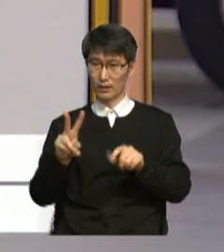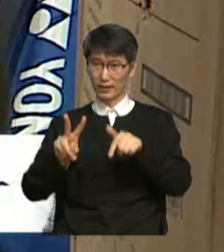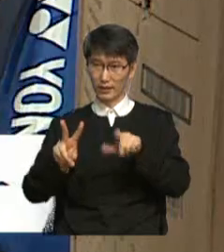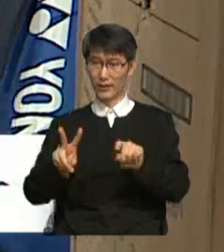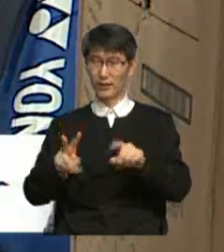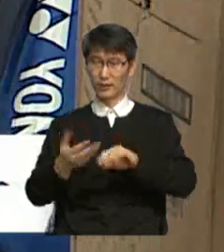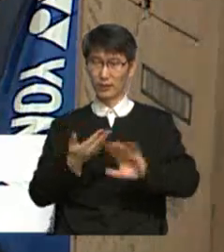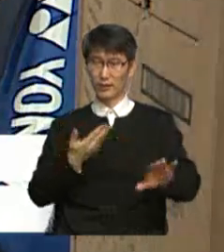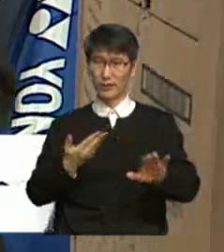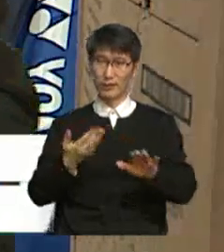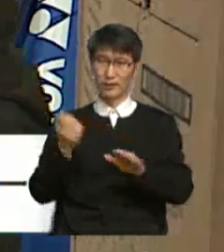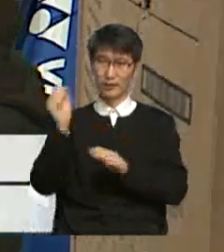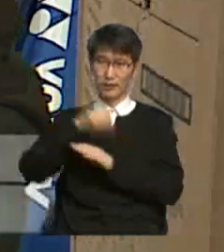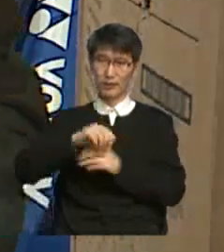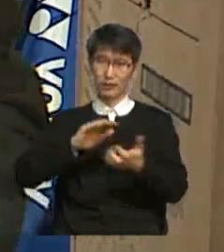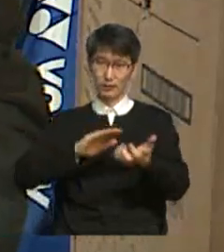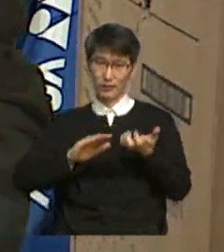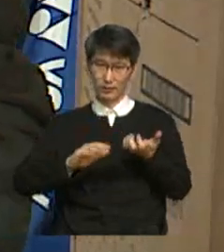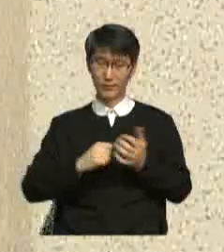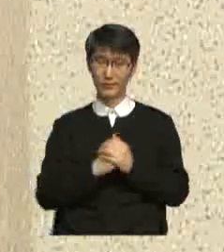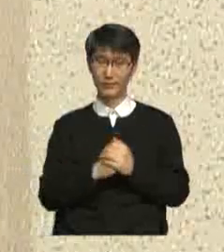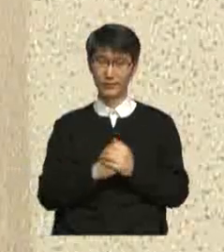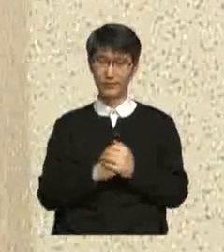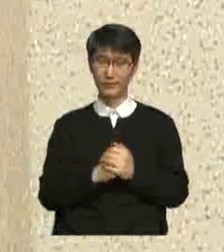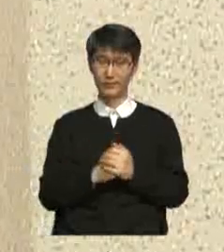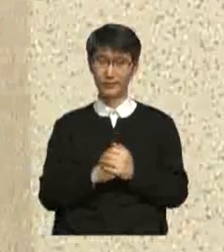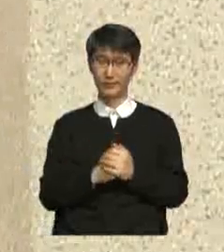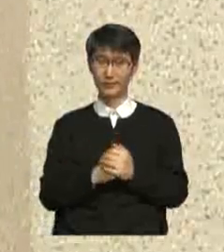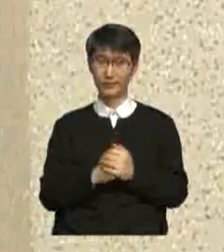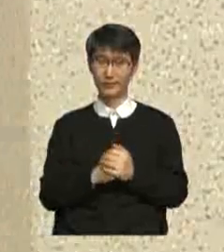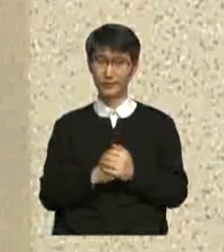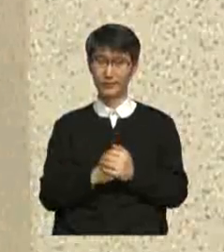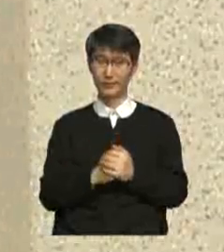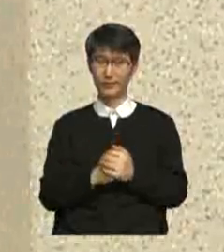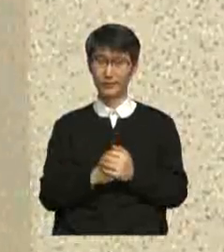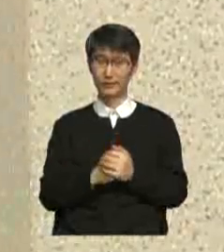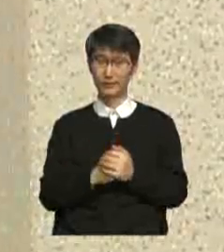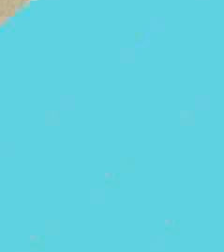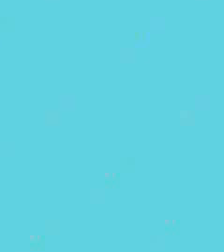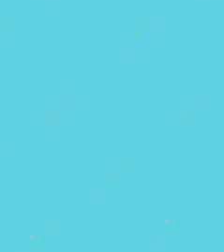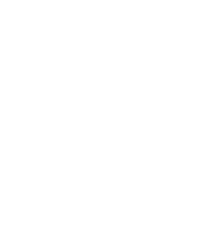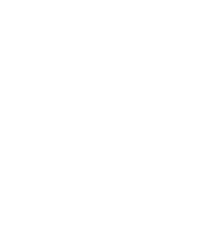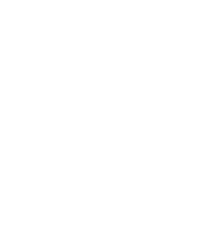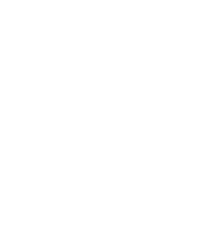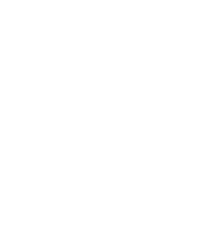모두 사업 인가 전 단계입니다. 딜라이브 서울경기 케이블TV 지역부입니다.